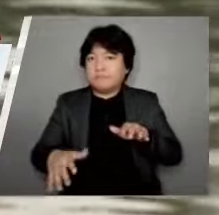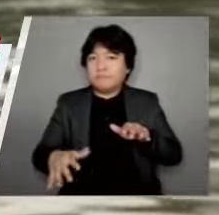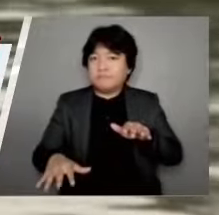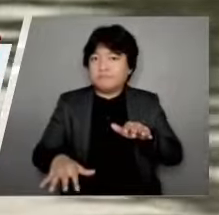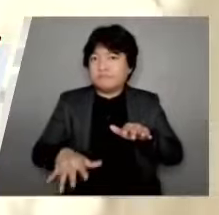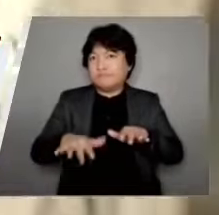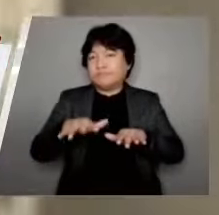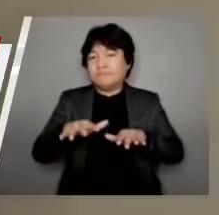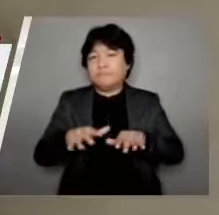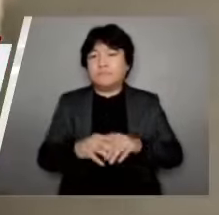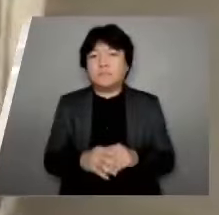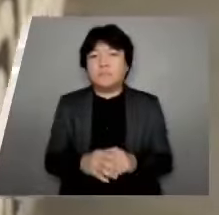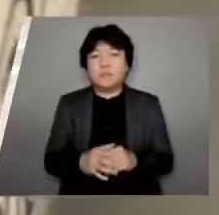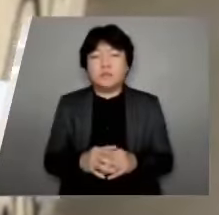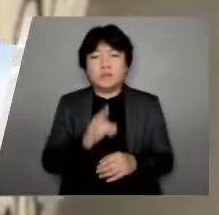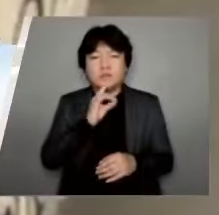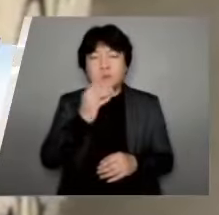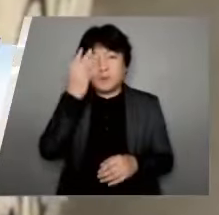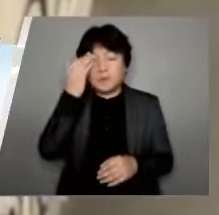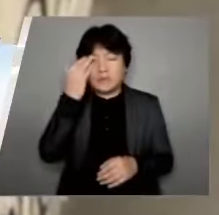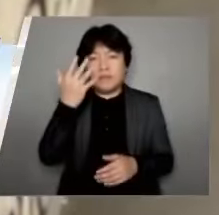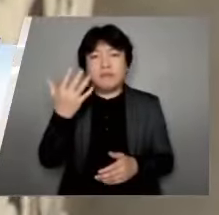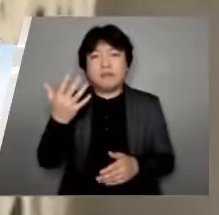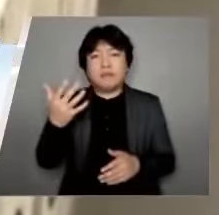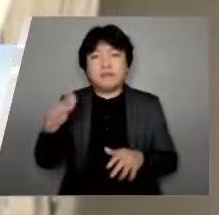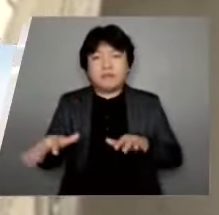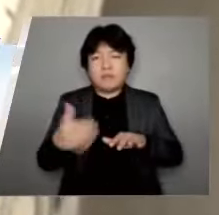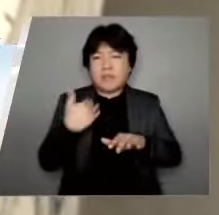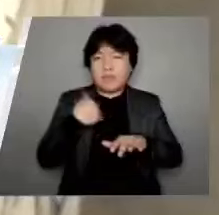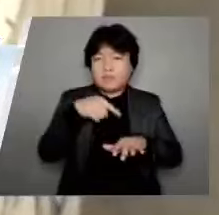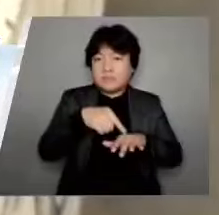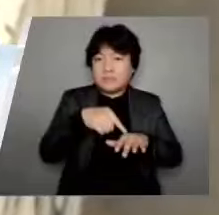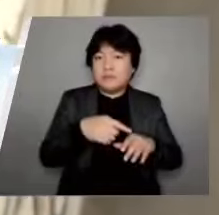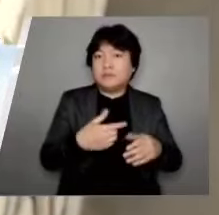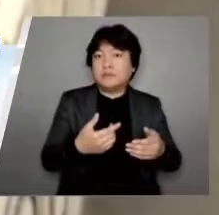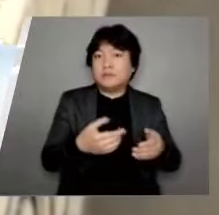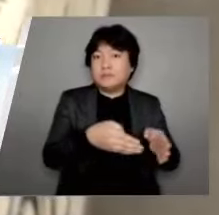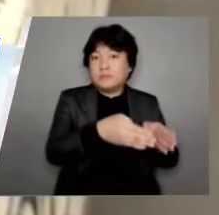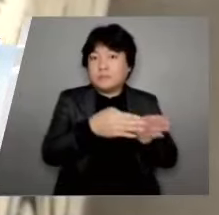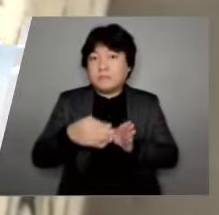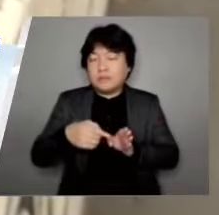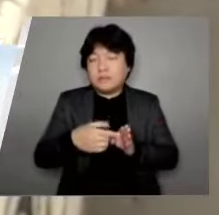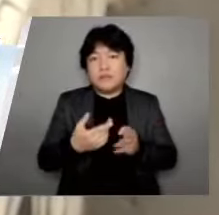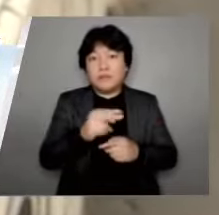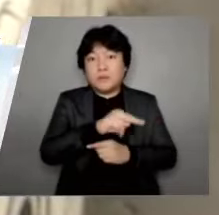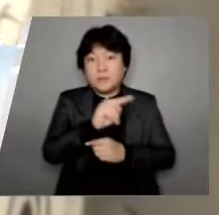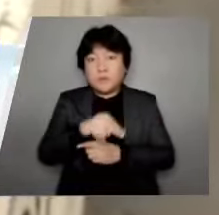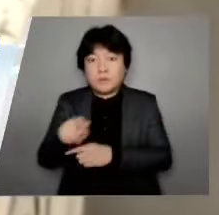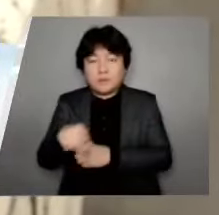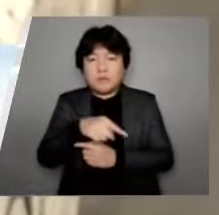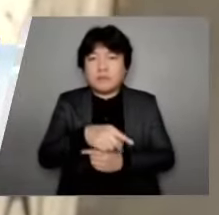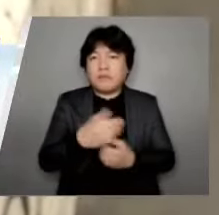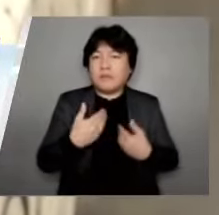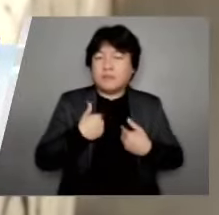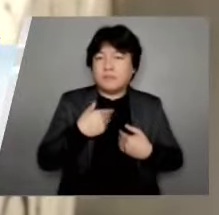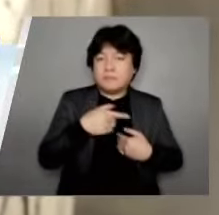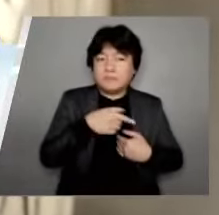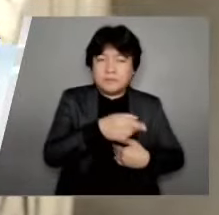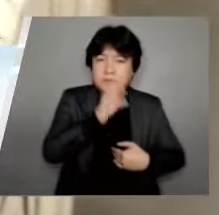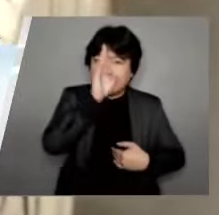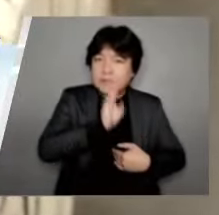Na-aggravate kasi ng high tide. May nasira kasi yung navigation gate dito sa Navotas na apektado yung aming ilang barangay. Kaya